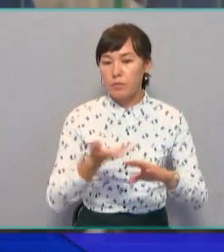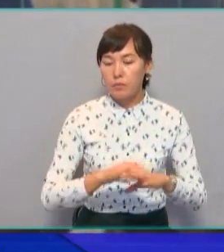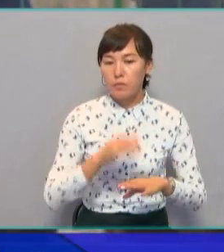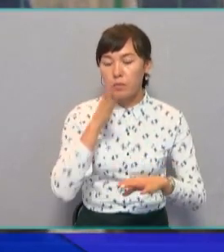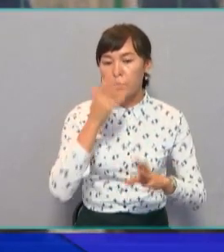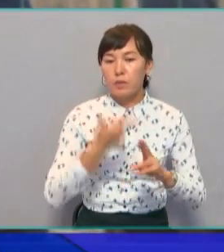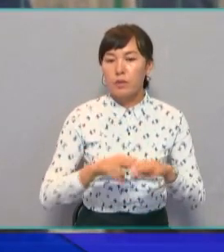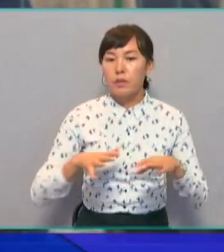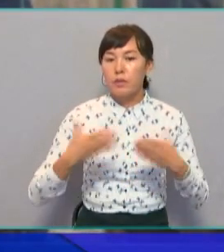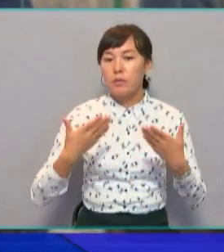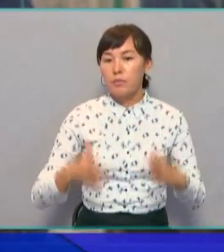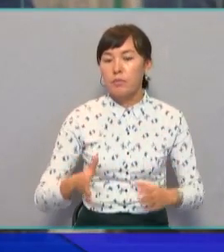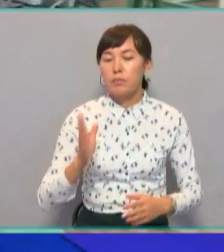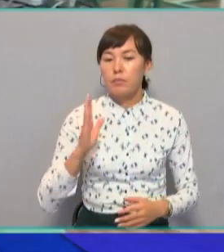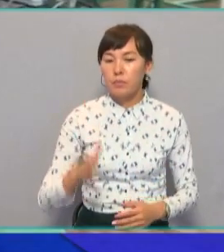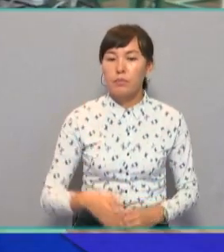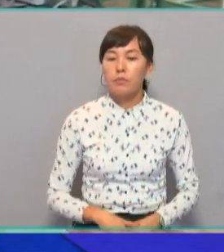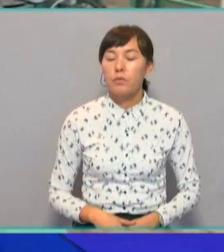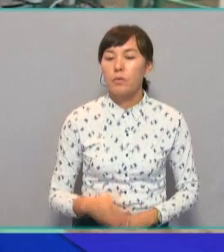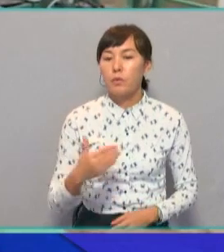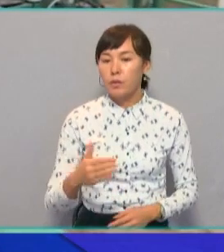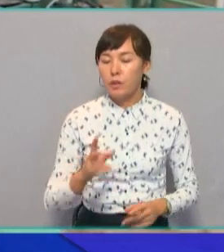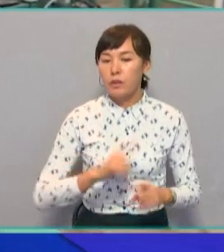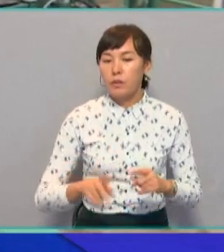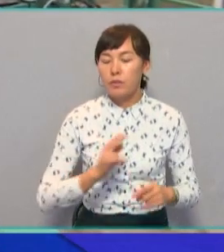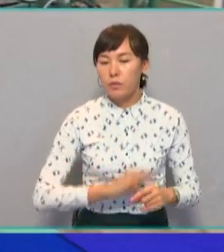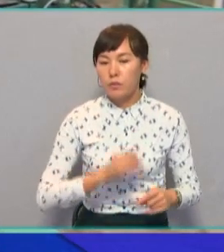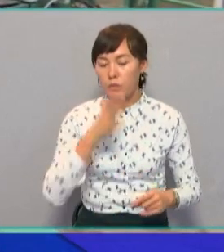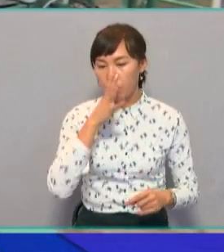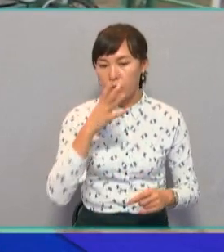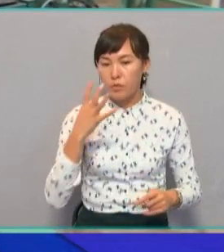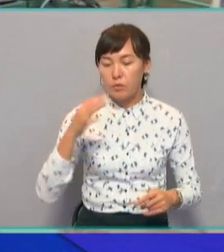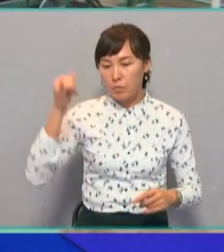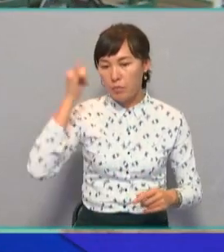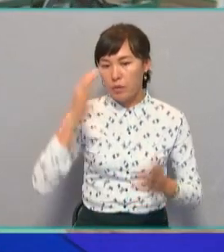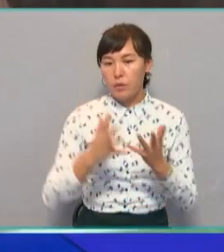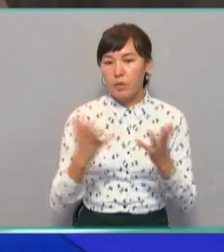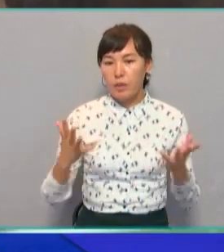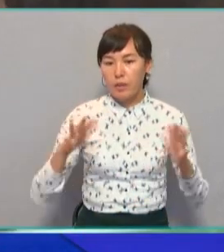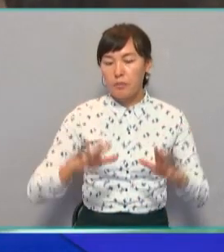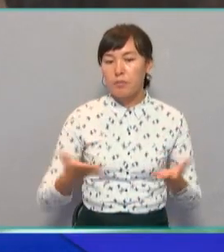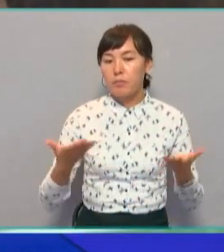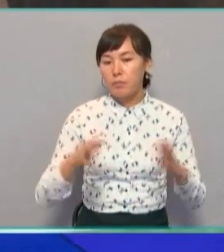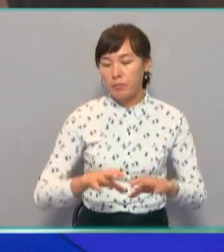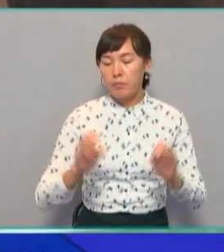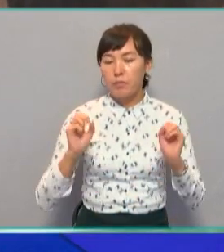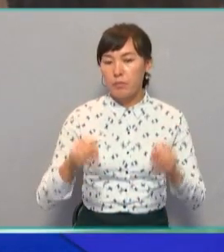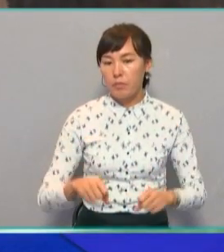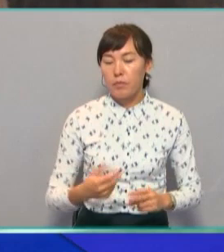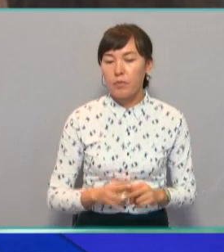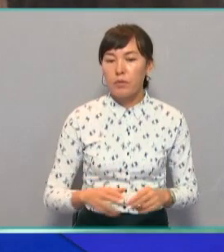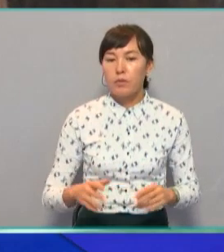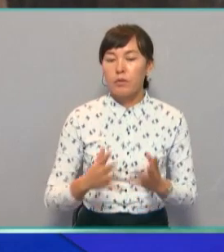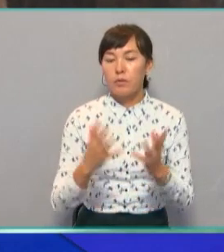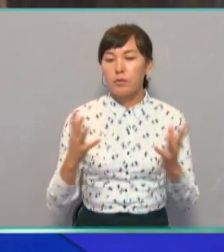қиналғанда сол жерге кіргізіледі. Тіпті қойшылардың шұғыл шаруасы шыққанда төрт түлікті қоршалған жайлауға қалдырып кете береді. Осындай